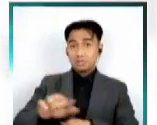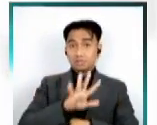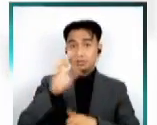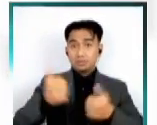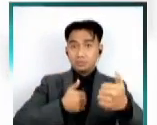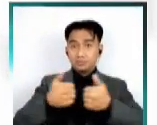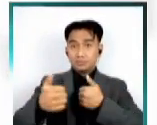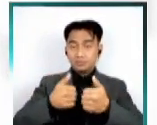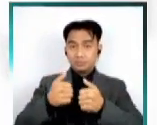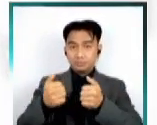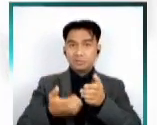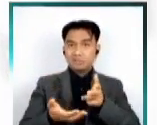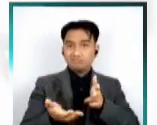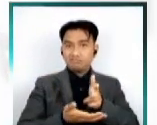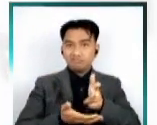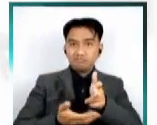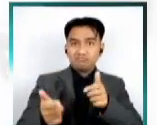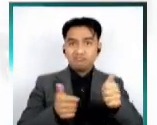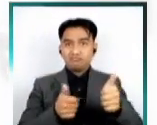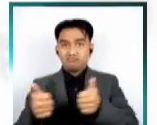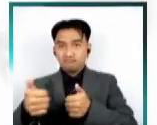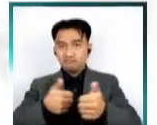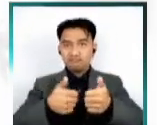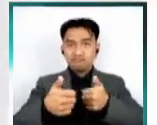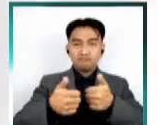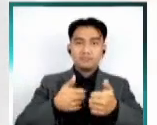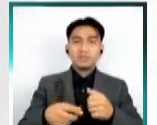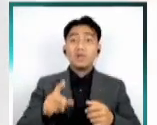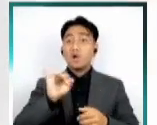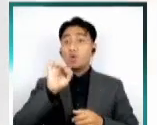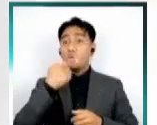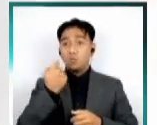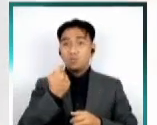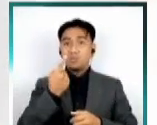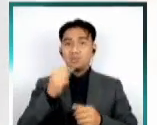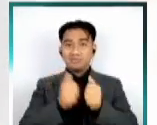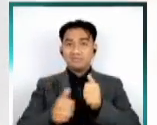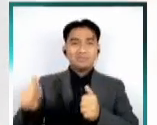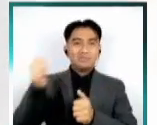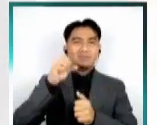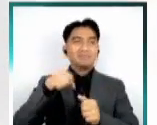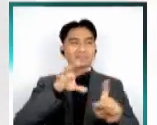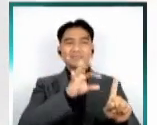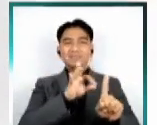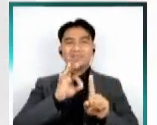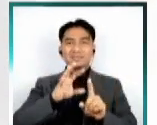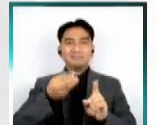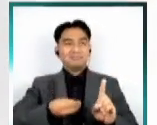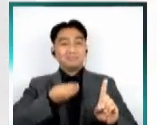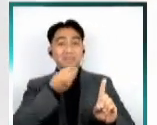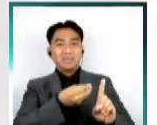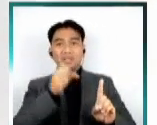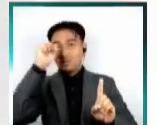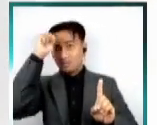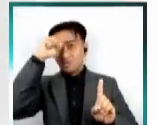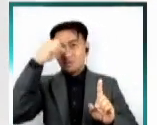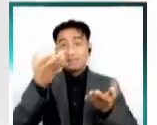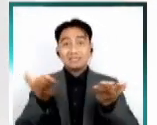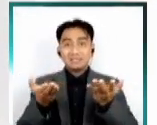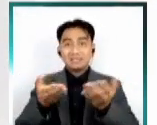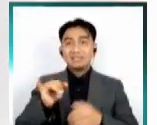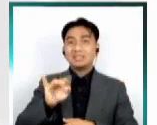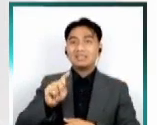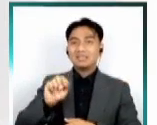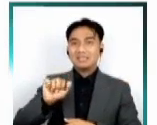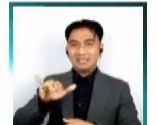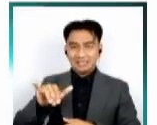At ang mananalo, makakatanggap ng scholarship sa Ferrari Driving Academy sa Italy. Dito nag-train ang ilan sa mga kilalang